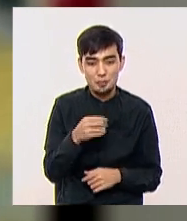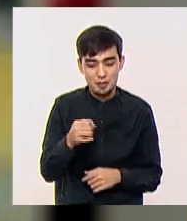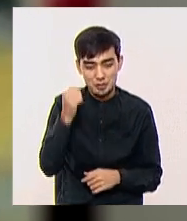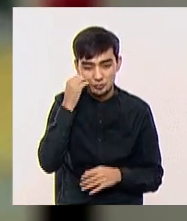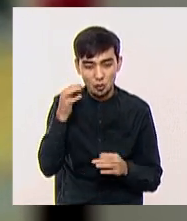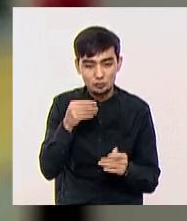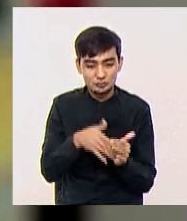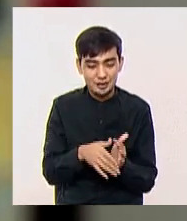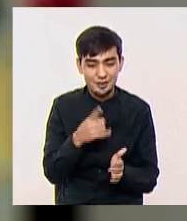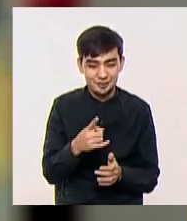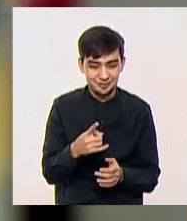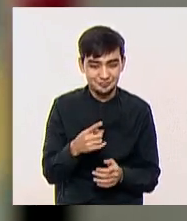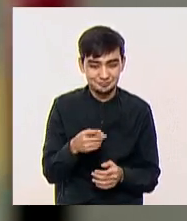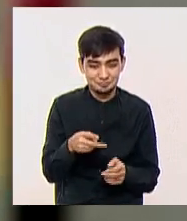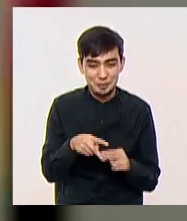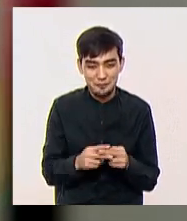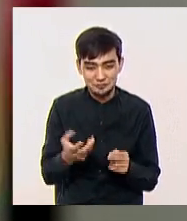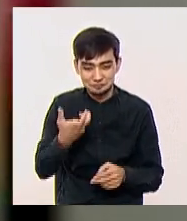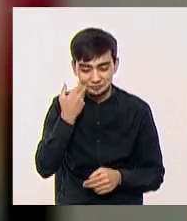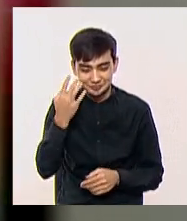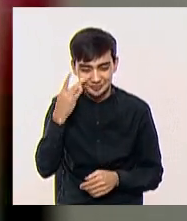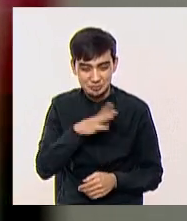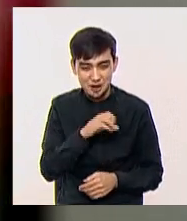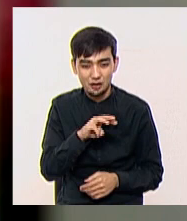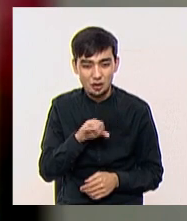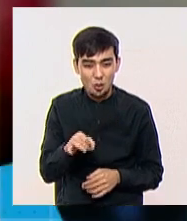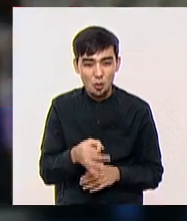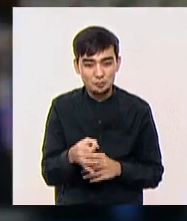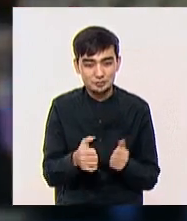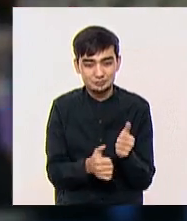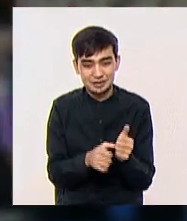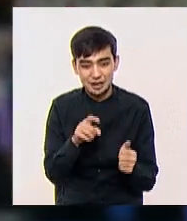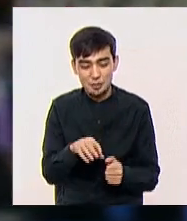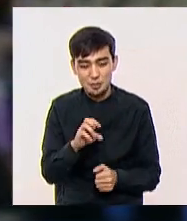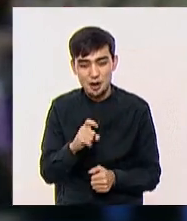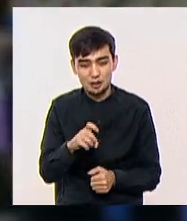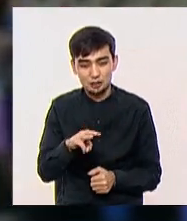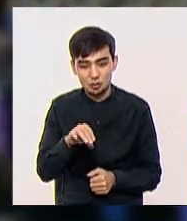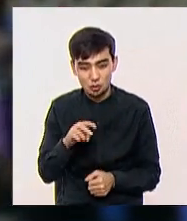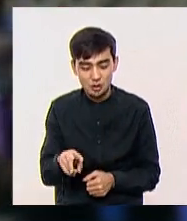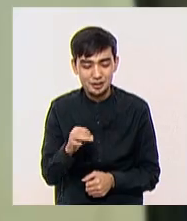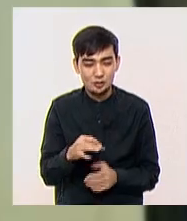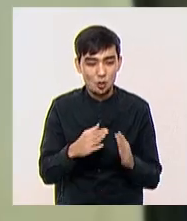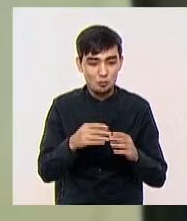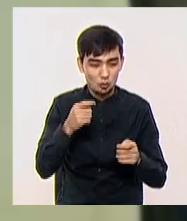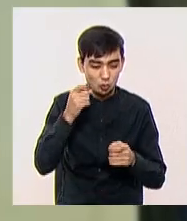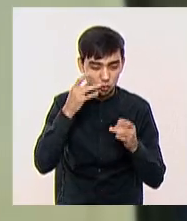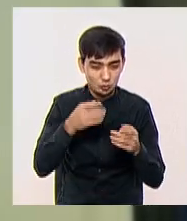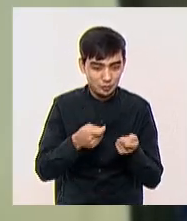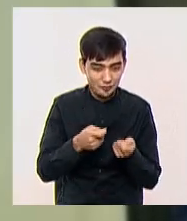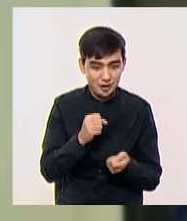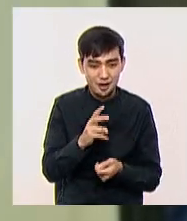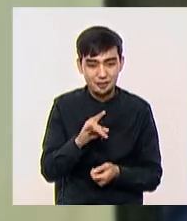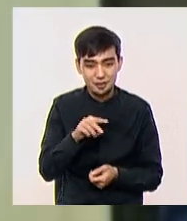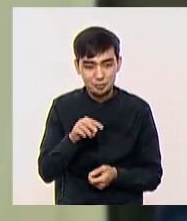бөлінген қаржының бір бөлігін алмақ болды деп Атырау облысы әкімінің орынбасары Бақытгүл Хамедова мен мәдениет басқармасының басшысы Ақылбек